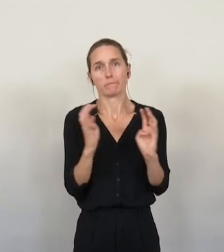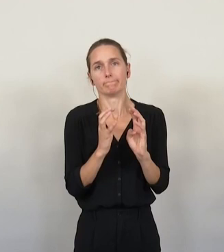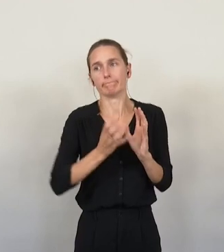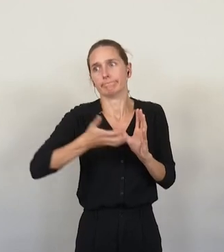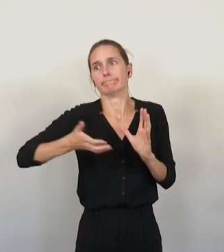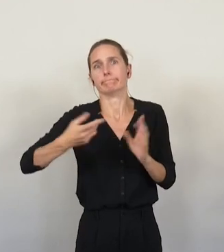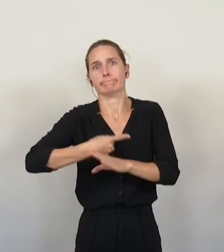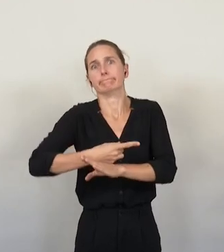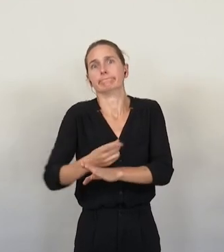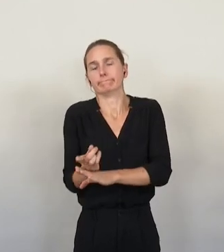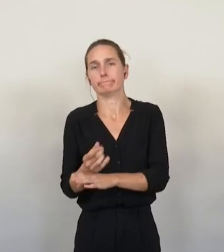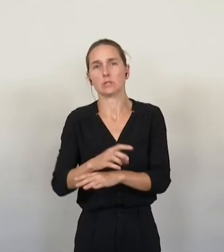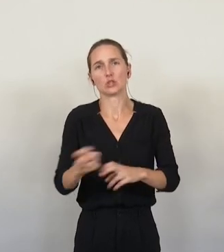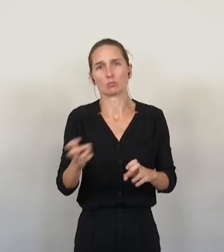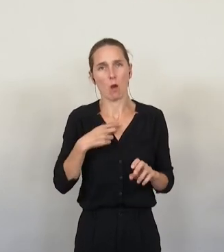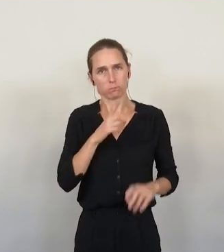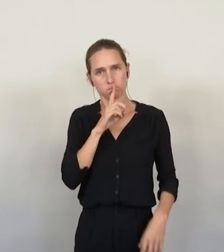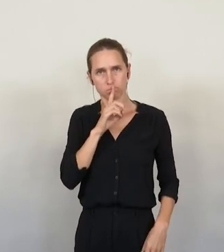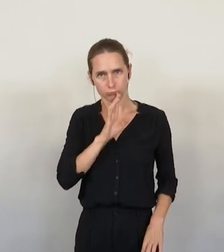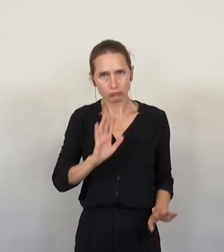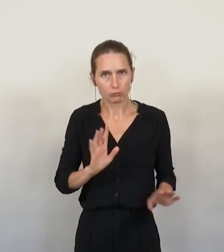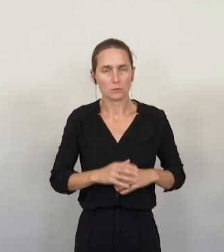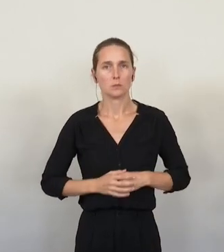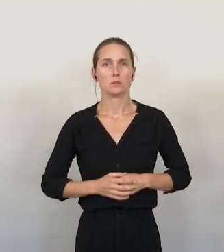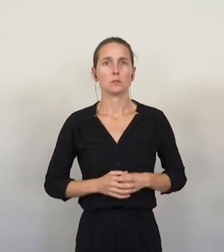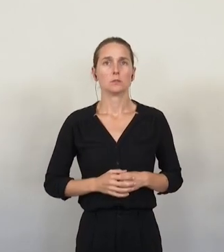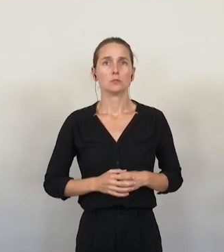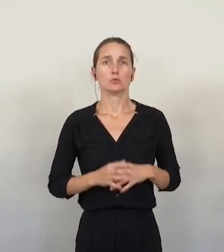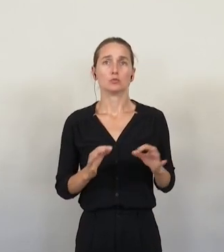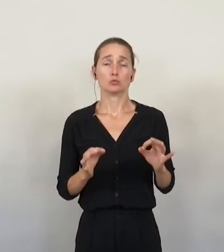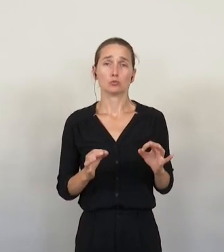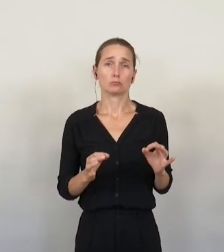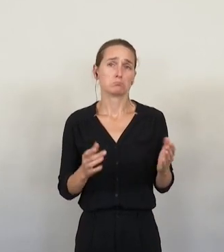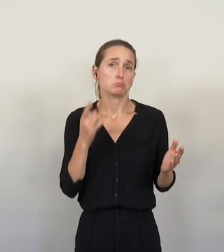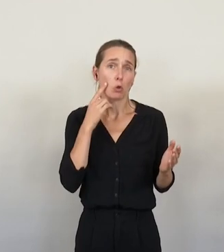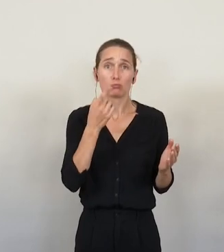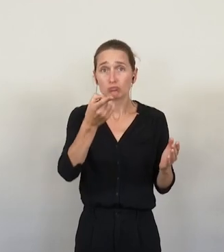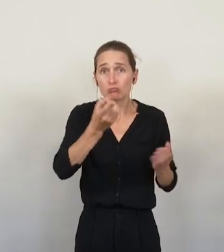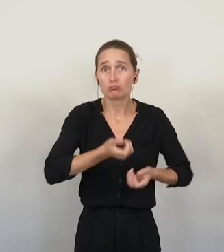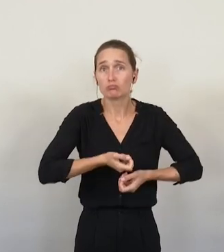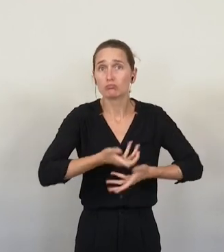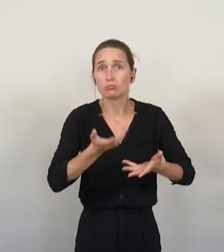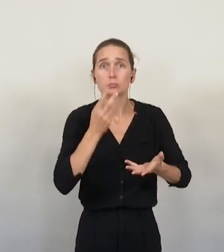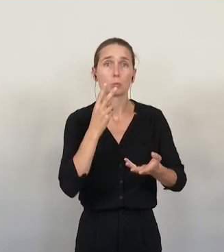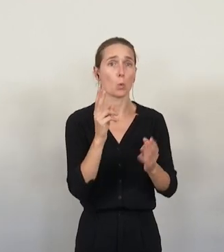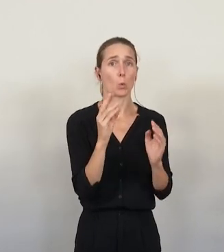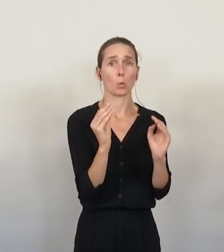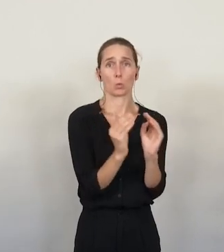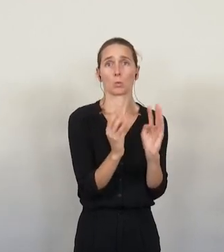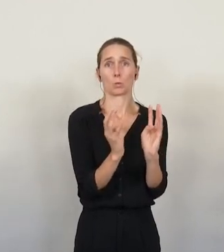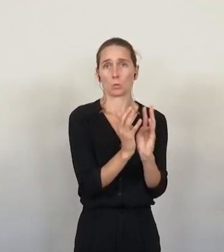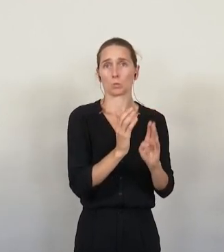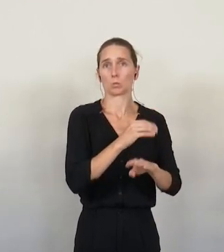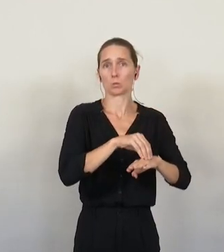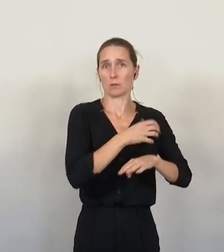simplement je vous demande parce que je pense que vous pouvez le dire au conseil municipal et au grenobois ce qui se passera pour le